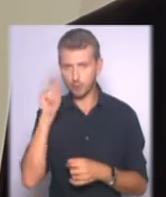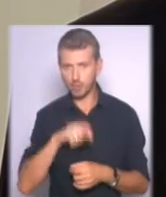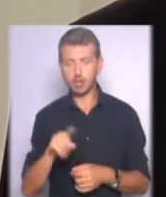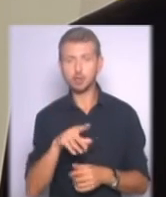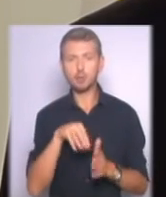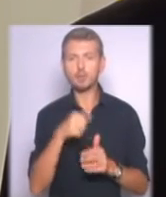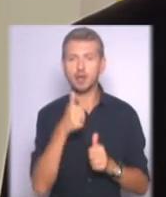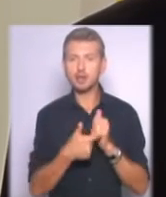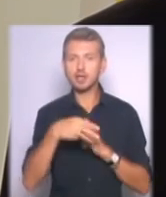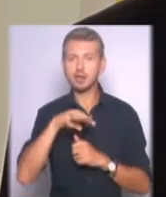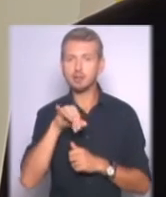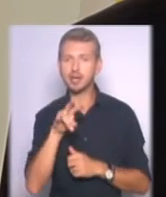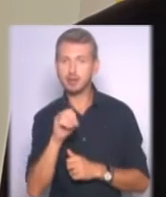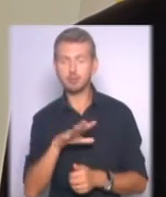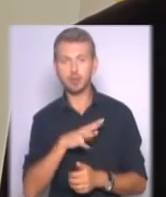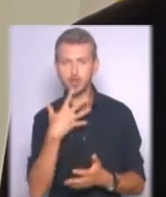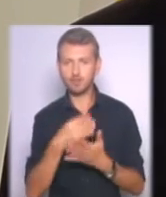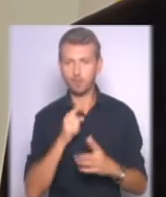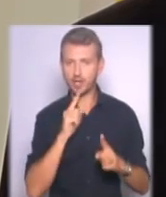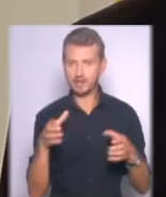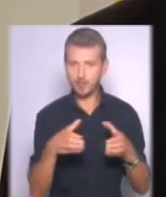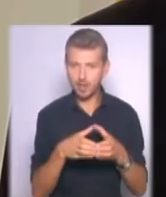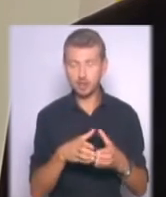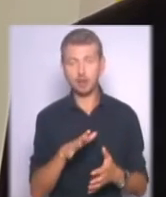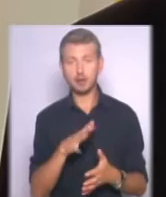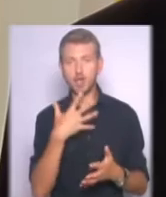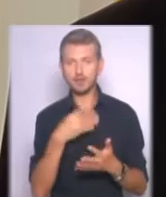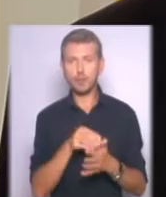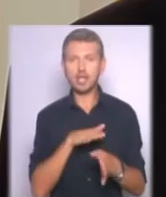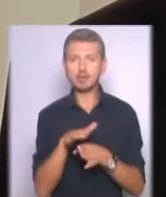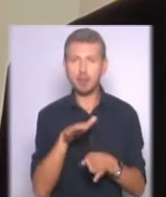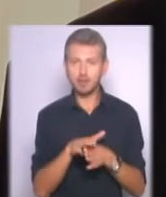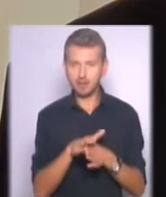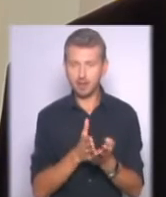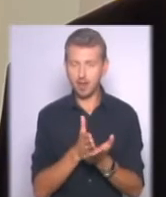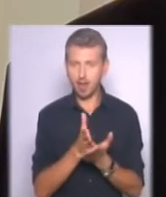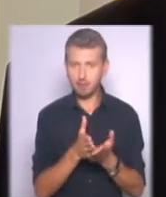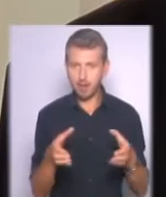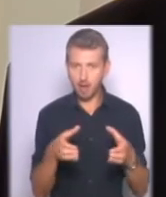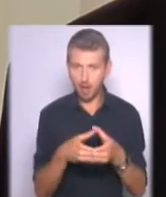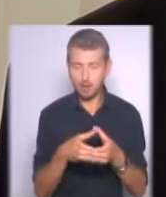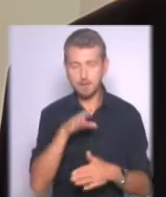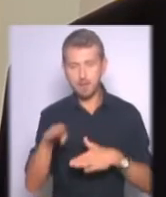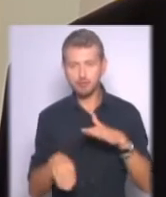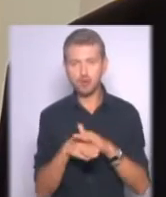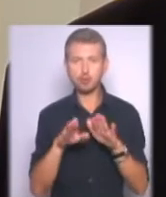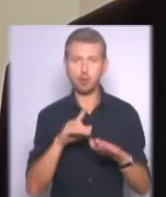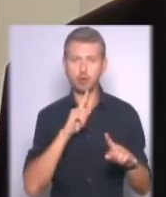в кожній гміні був свій совєт, свій виконавчий апарат, подчинен только